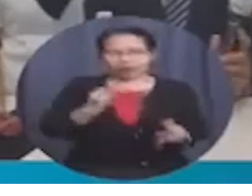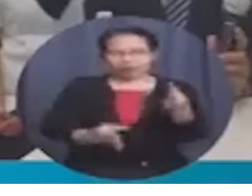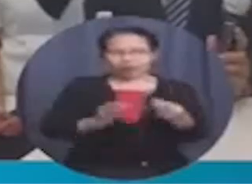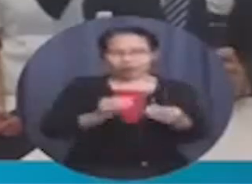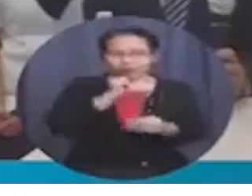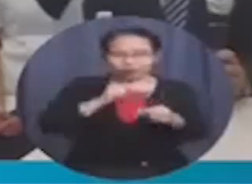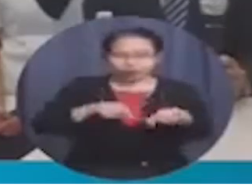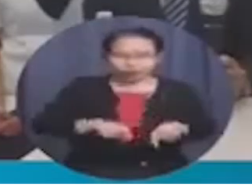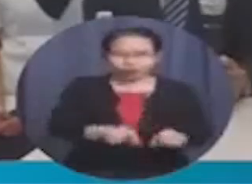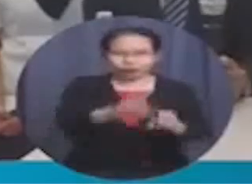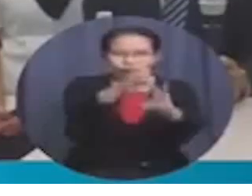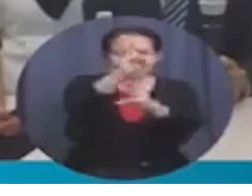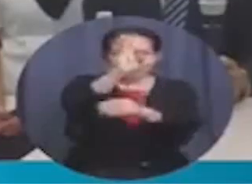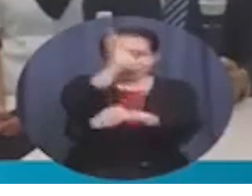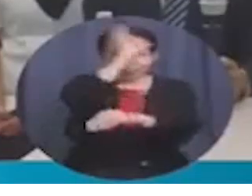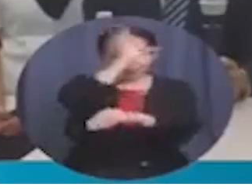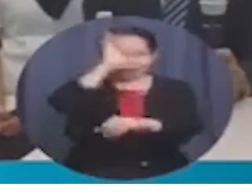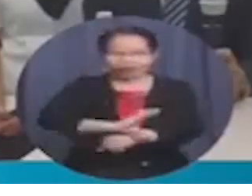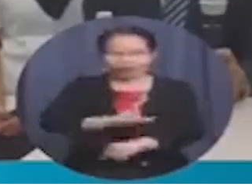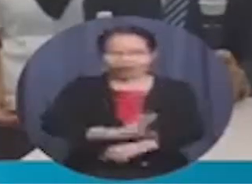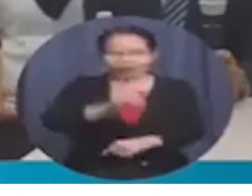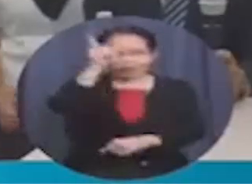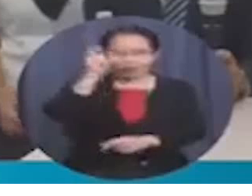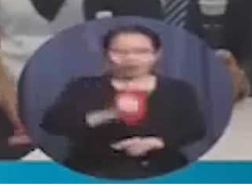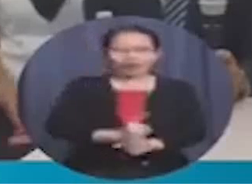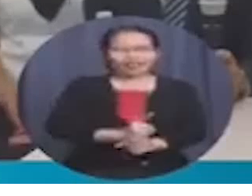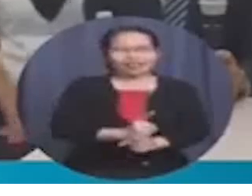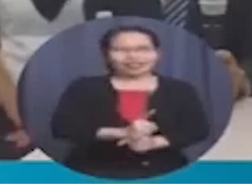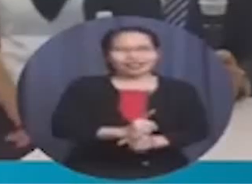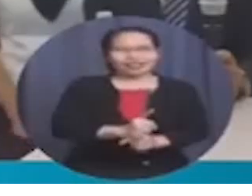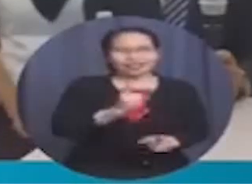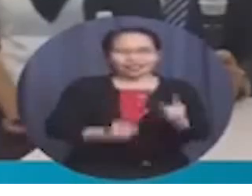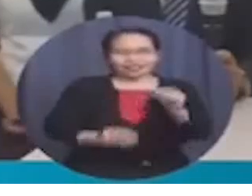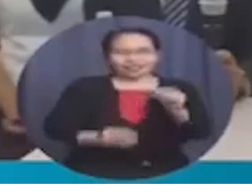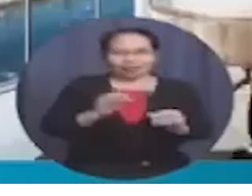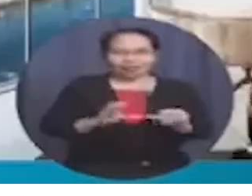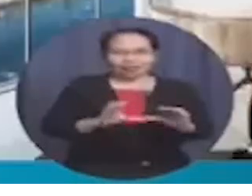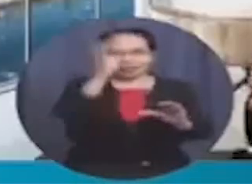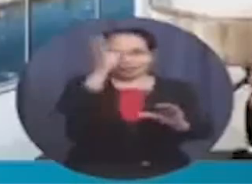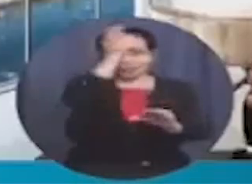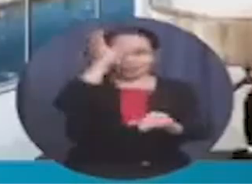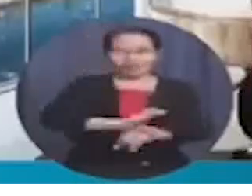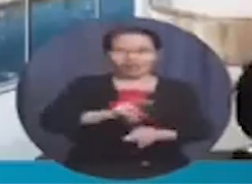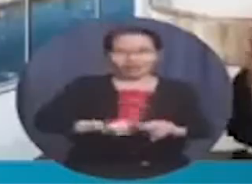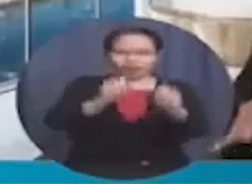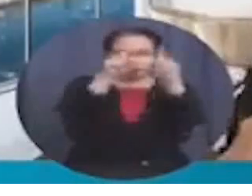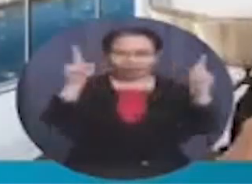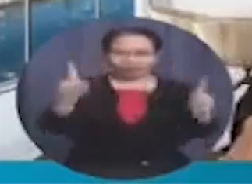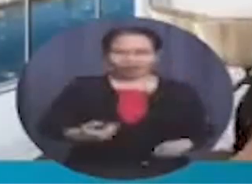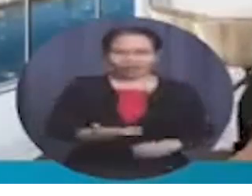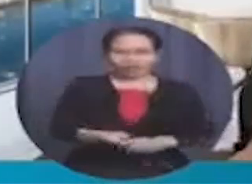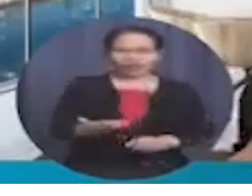Kasi ang tiyak na tiyak, pag nananatili ka sa Katoliko, pagkagising mo pa lang, pinapagawa ka na